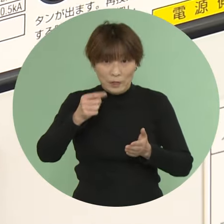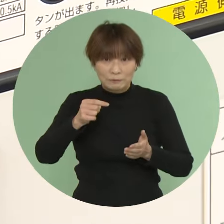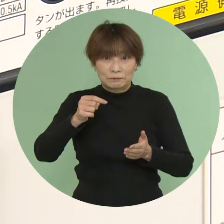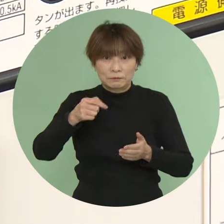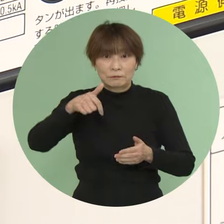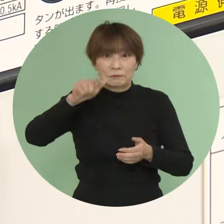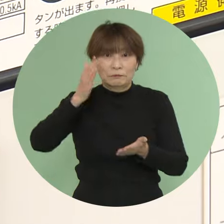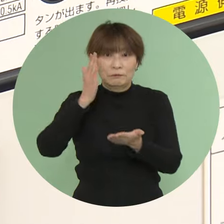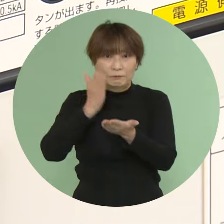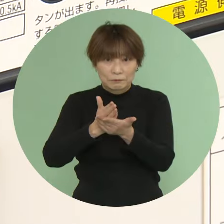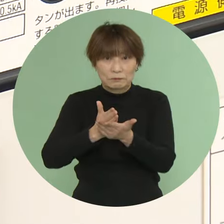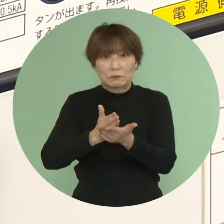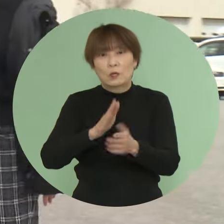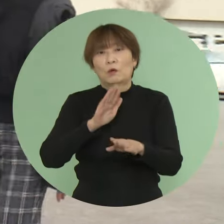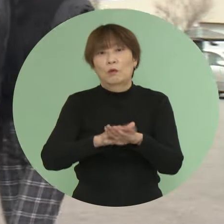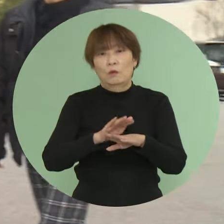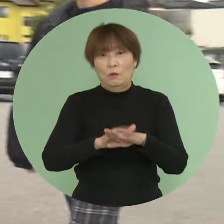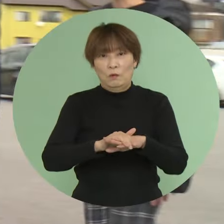です。